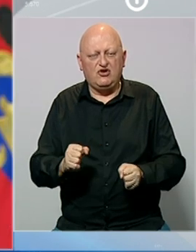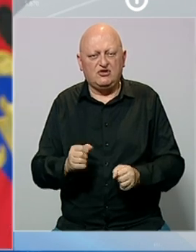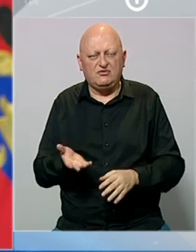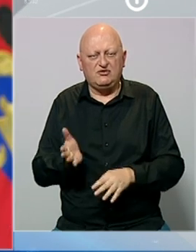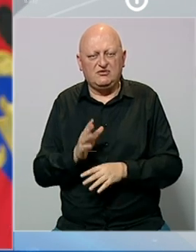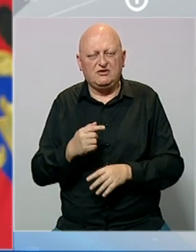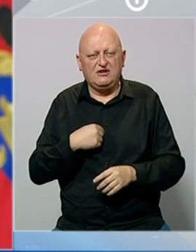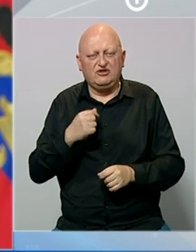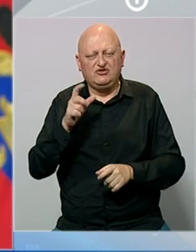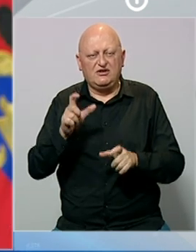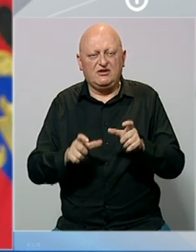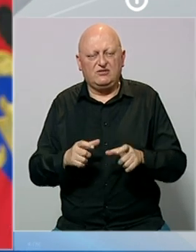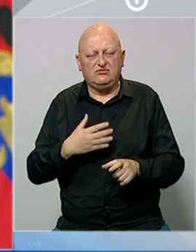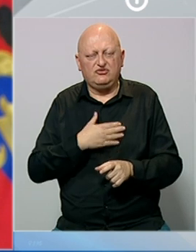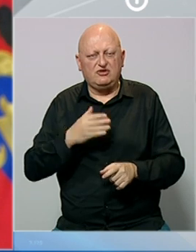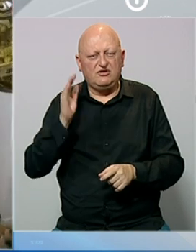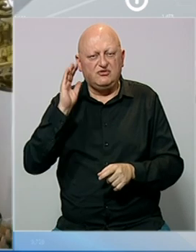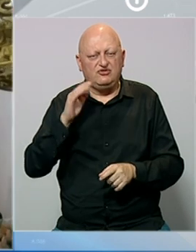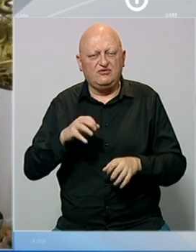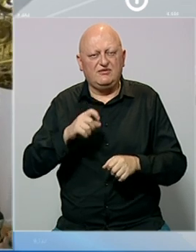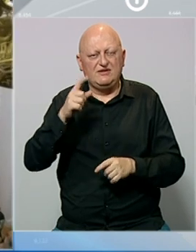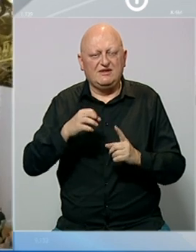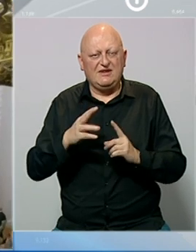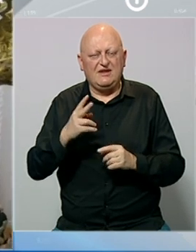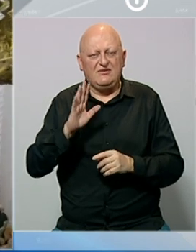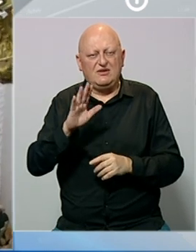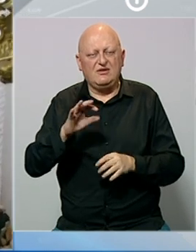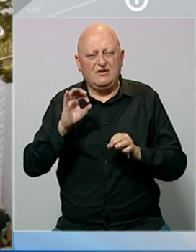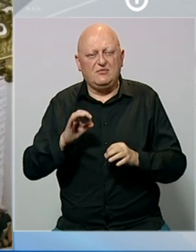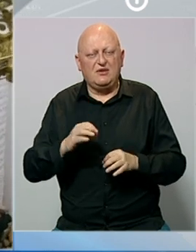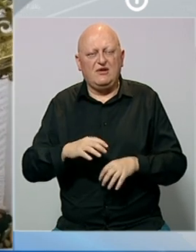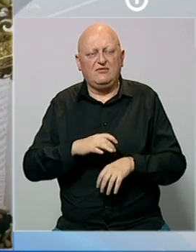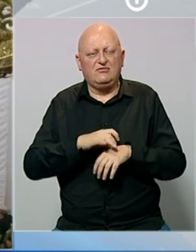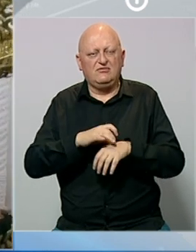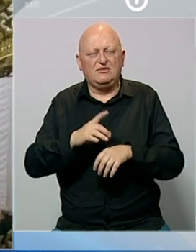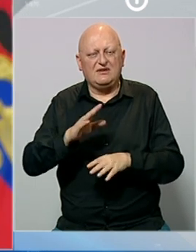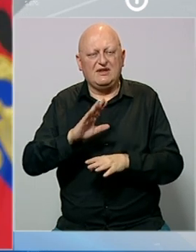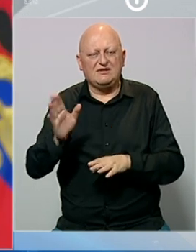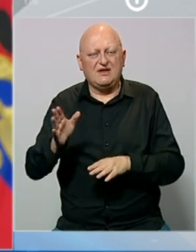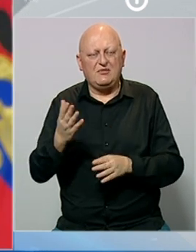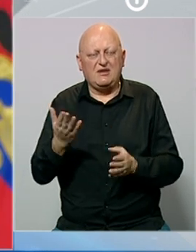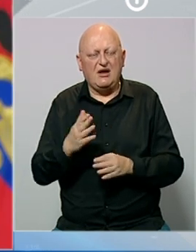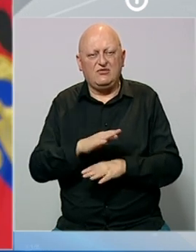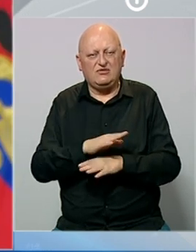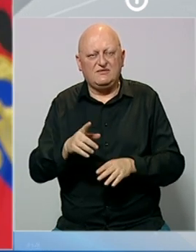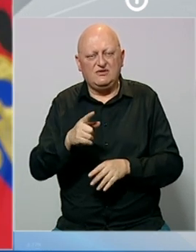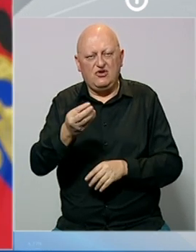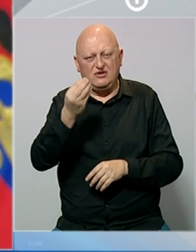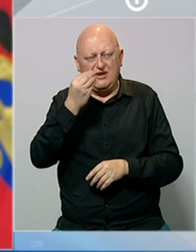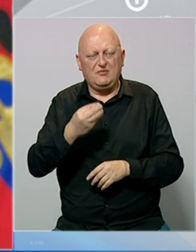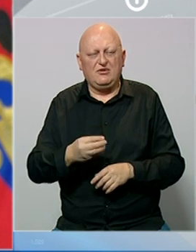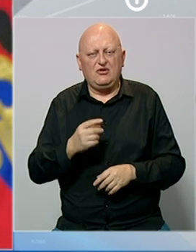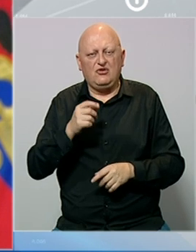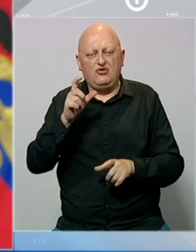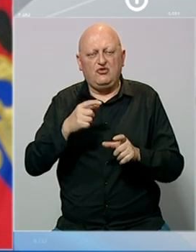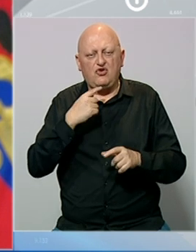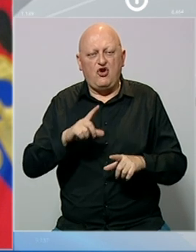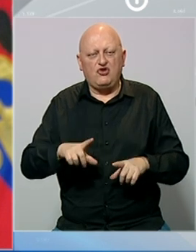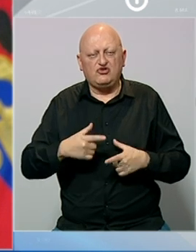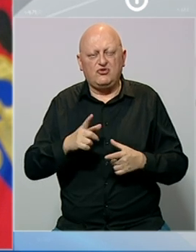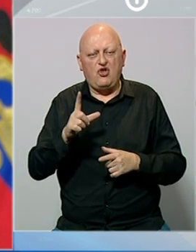misija našeg naroda. Želim da me čuju vlasti u Kijevu i njihovi pravi gospodari na zapadu, kako bi svi to zapamtili. Ljudi koji žive